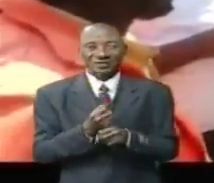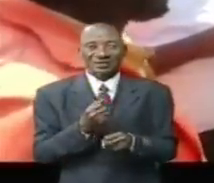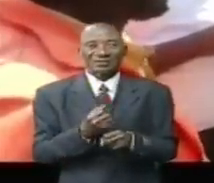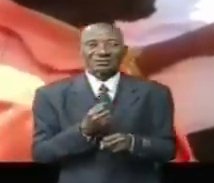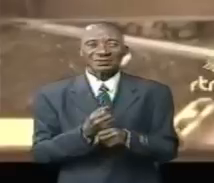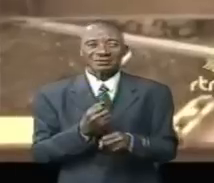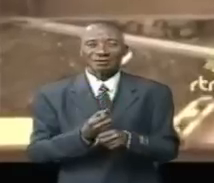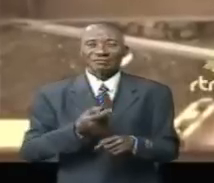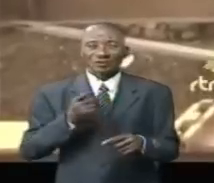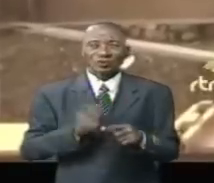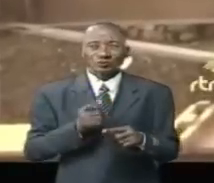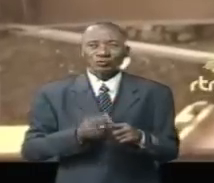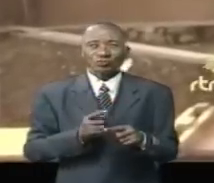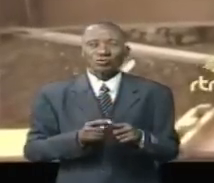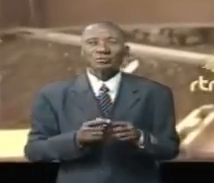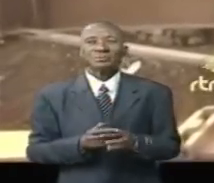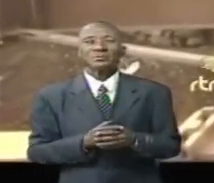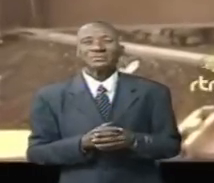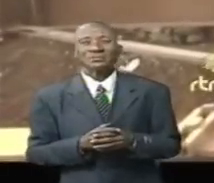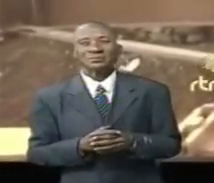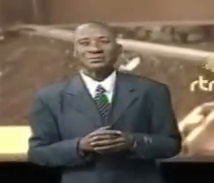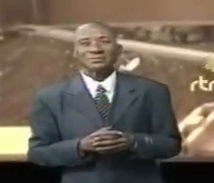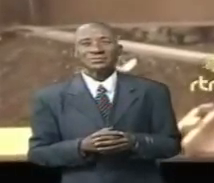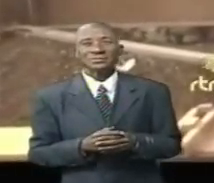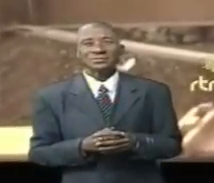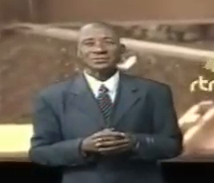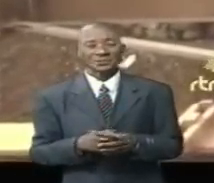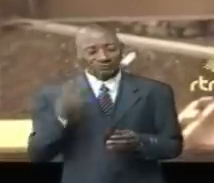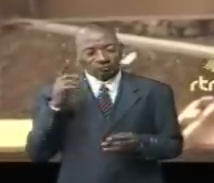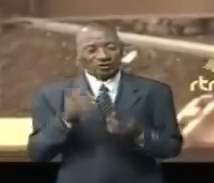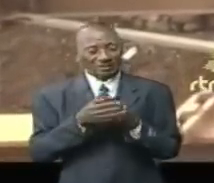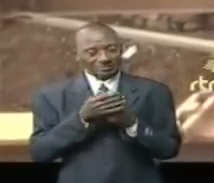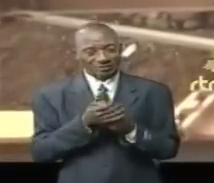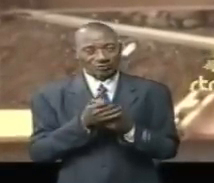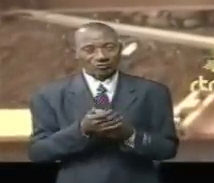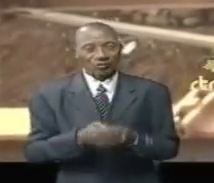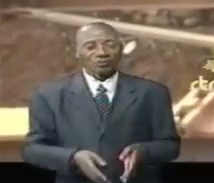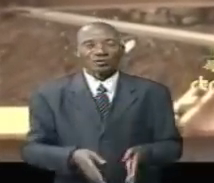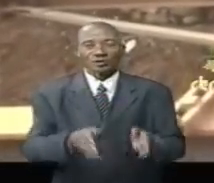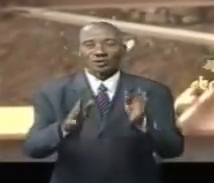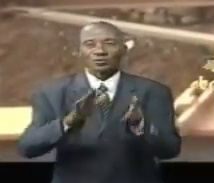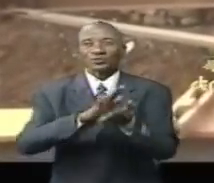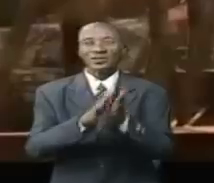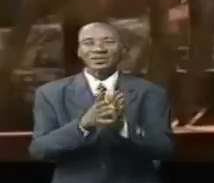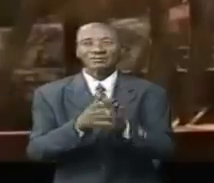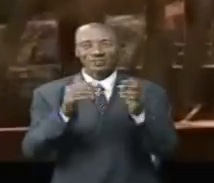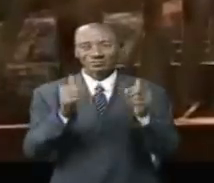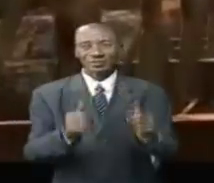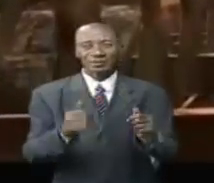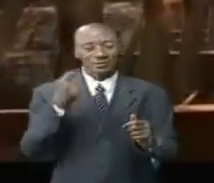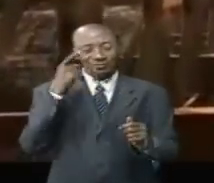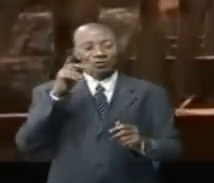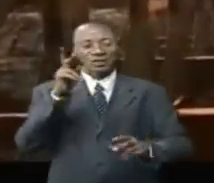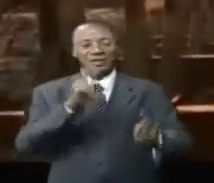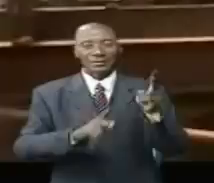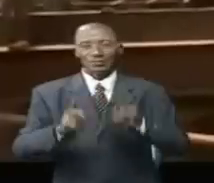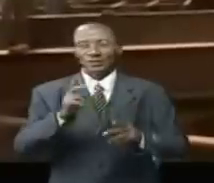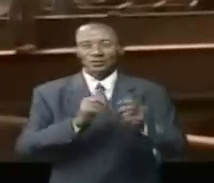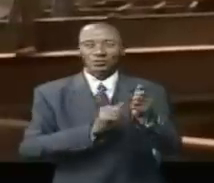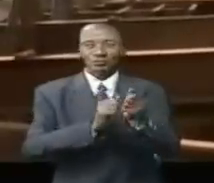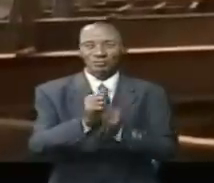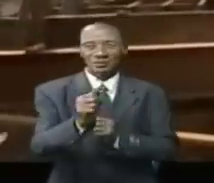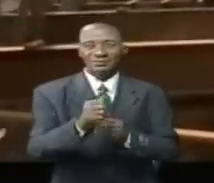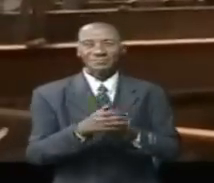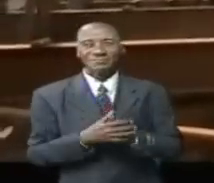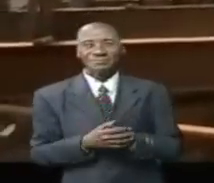routes jette cet ancien pont à la place de celui de la MONUSCO qui traîne jusqu'à présent sans suite favorable.